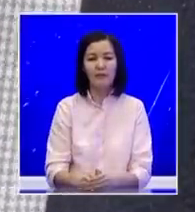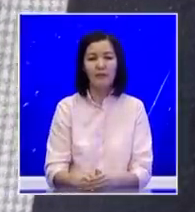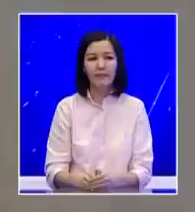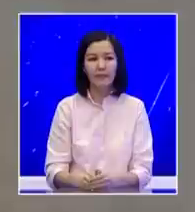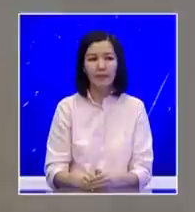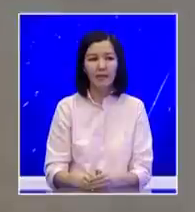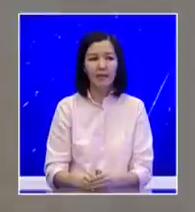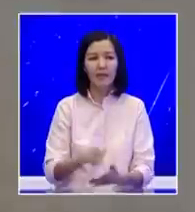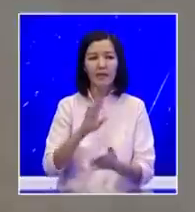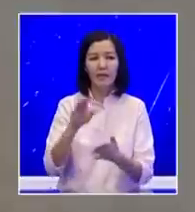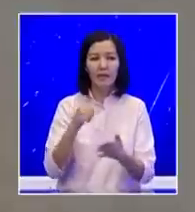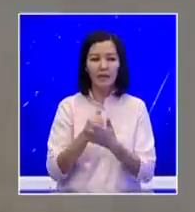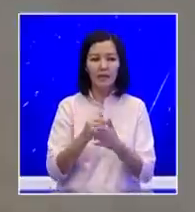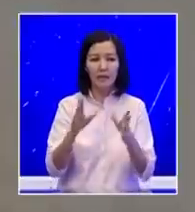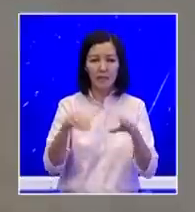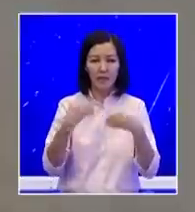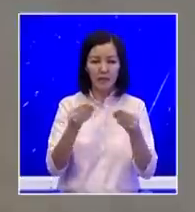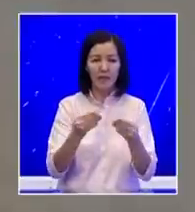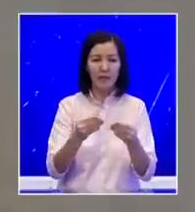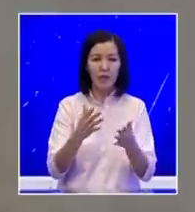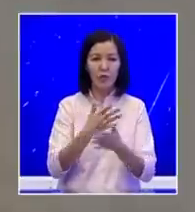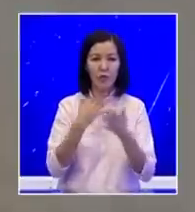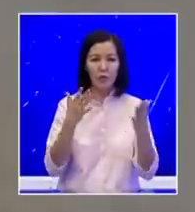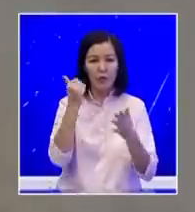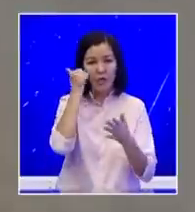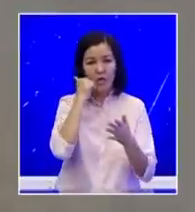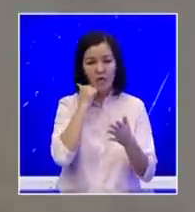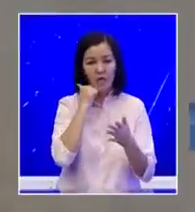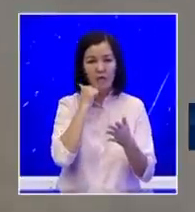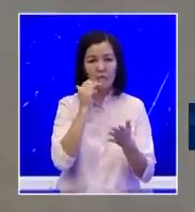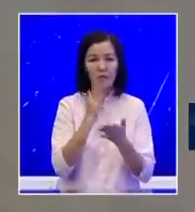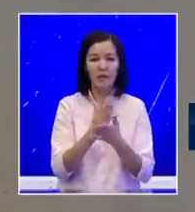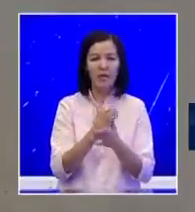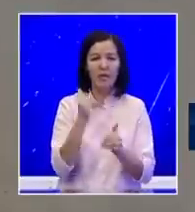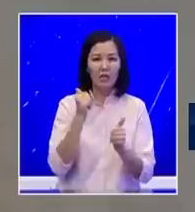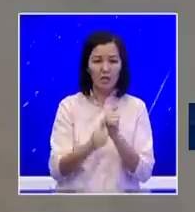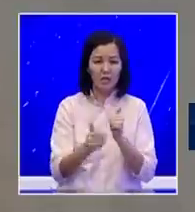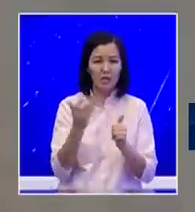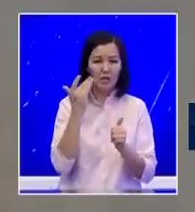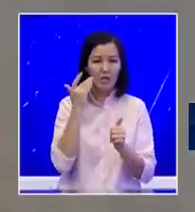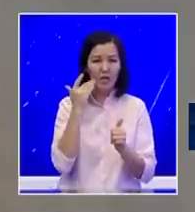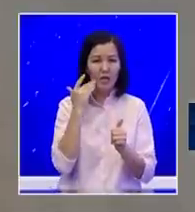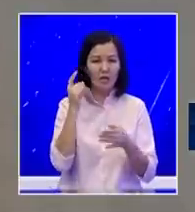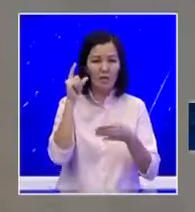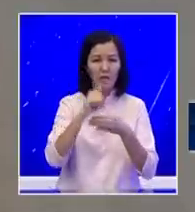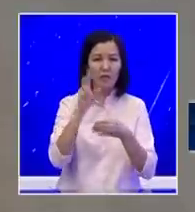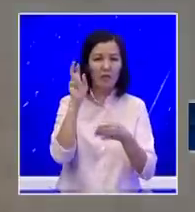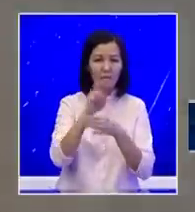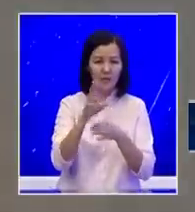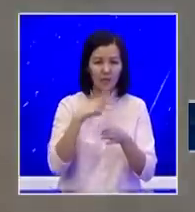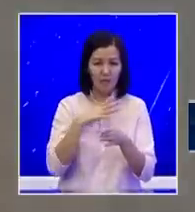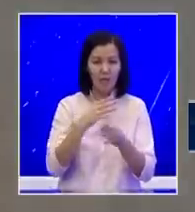Берденді негізгі беріліп атқан нәрсе үлкен қарттарымыз бар. Жылда ауызашар істейді. Мештен қалмайды, келіп